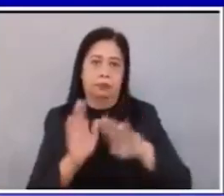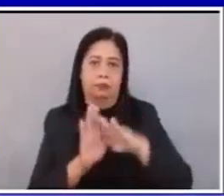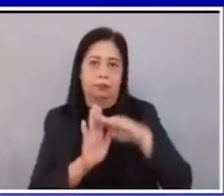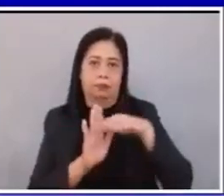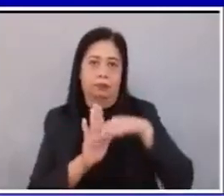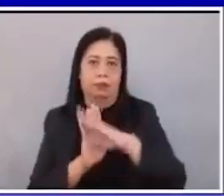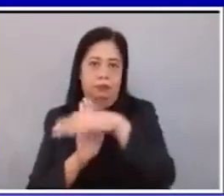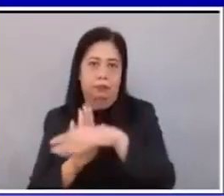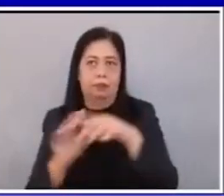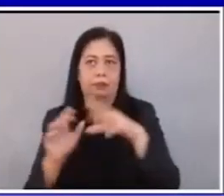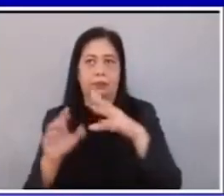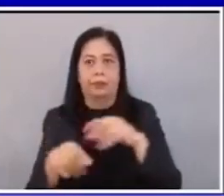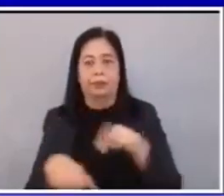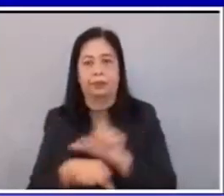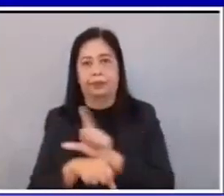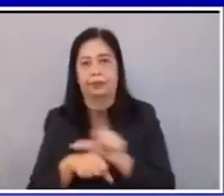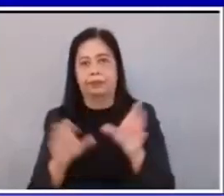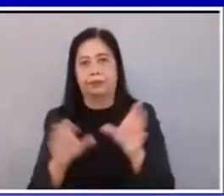sa labor force